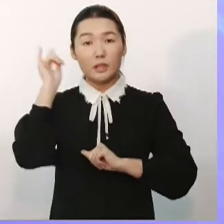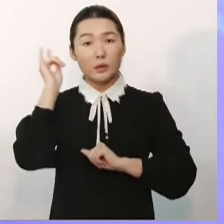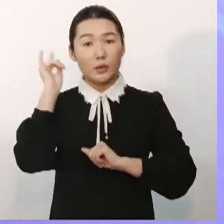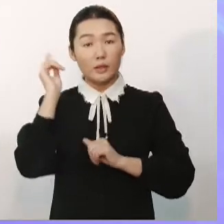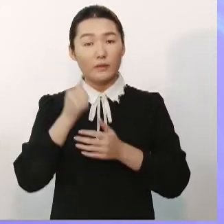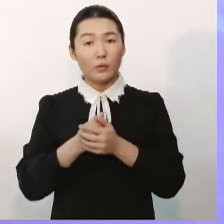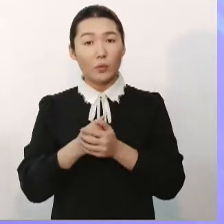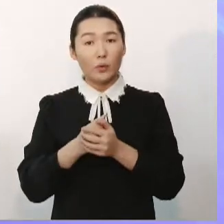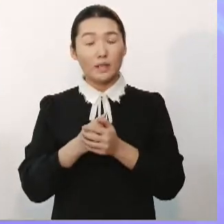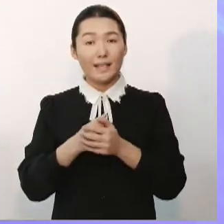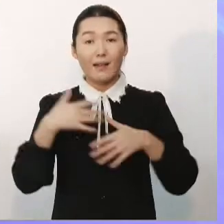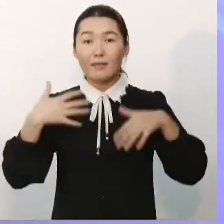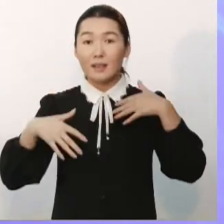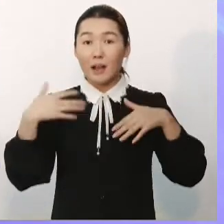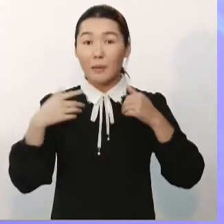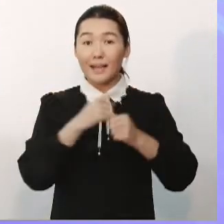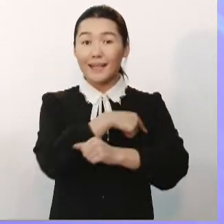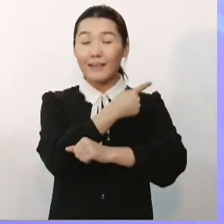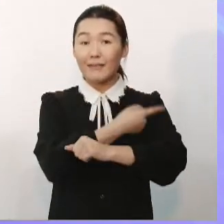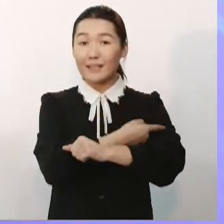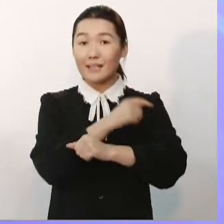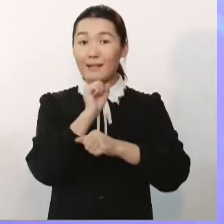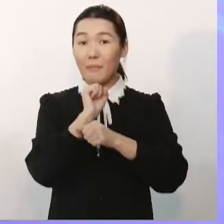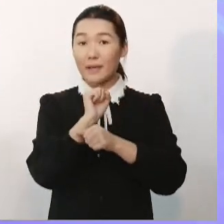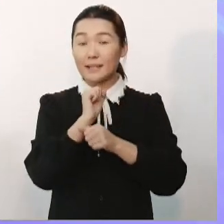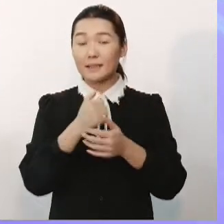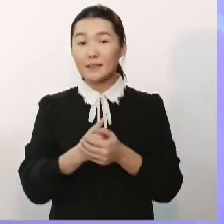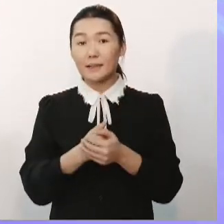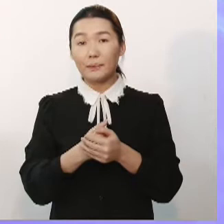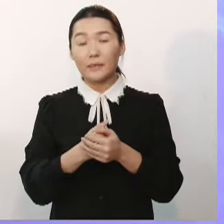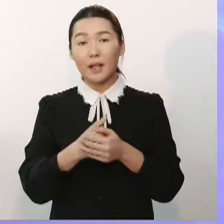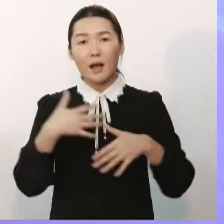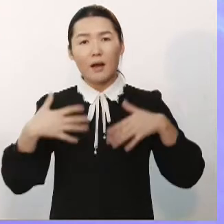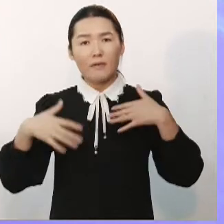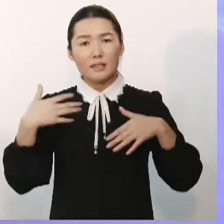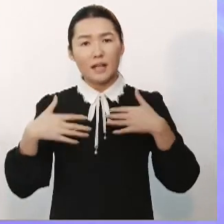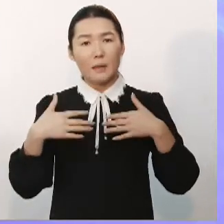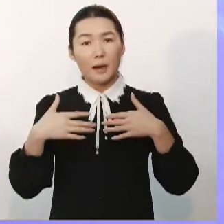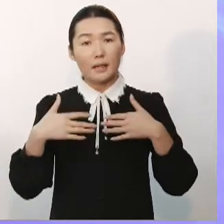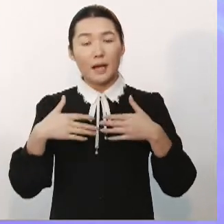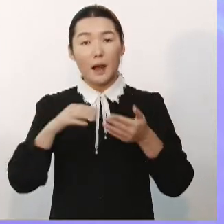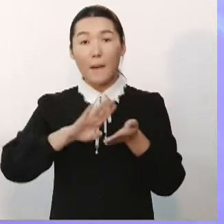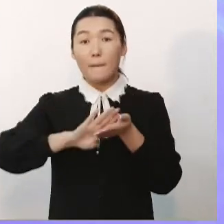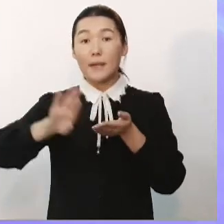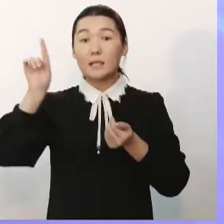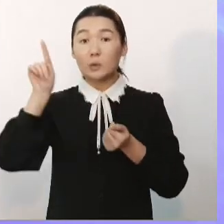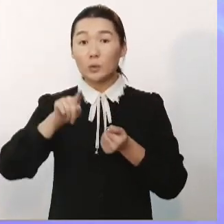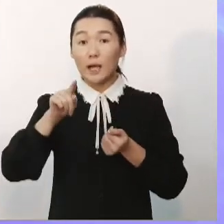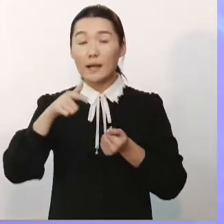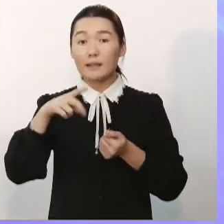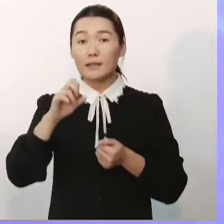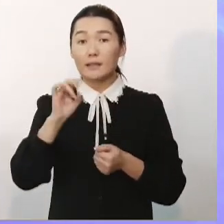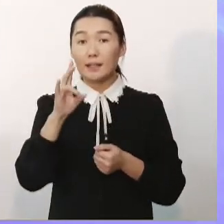слабой и в сильной позиции. В слабой позиции стоят безударные гласные, а в